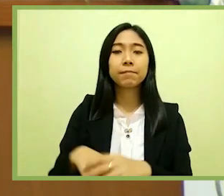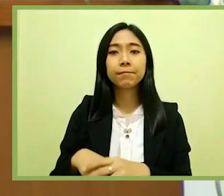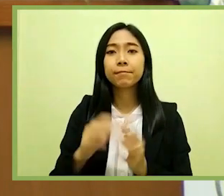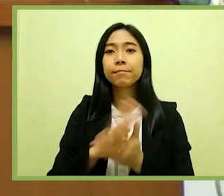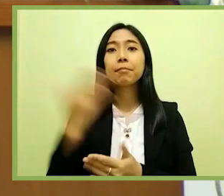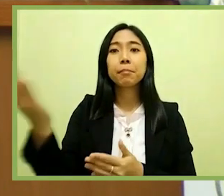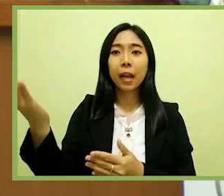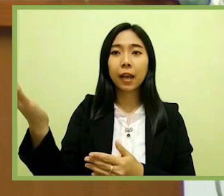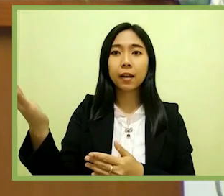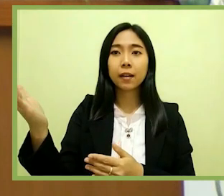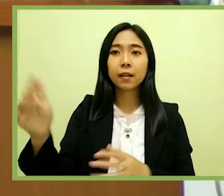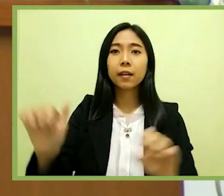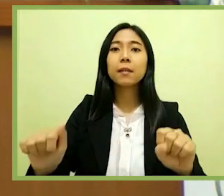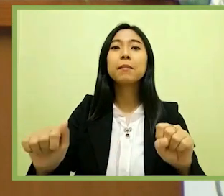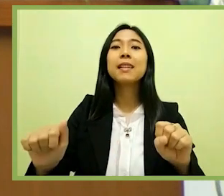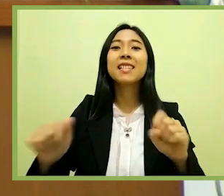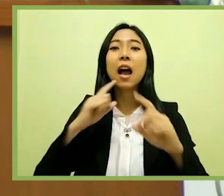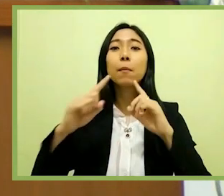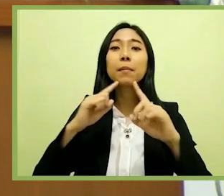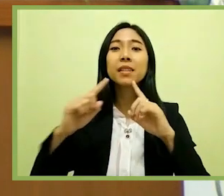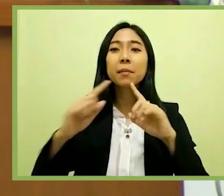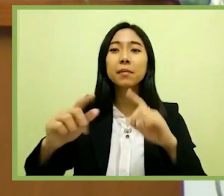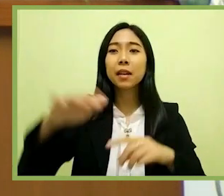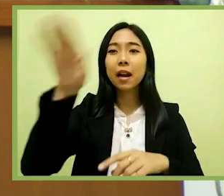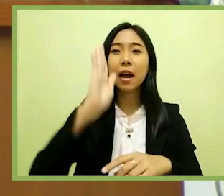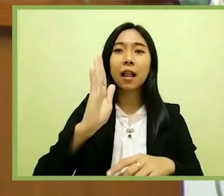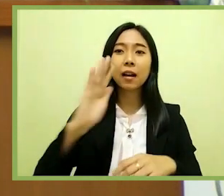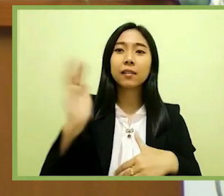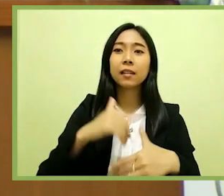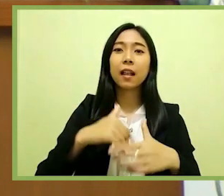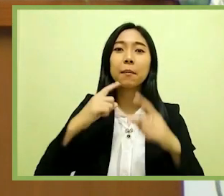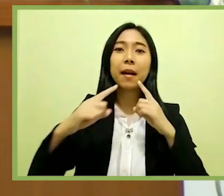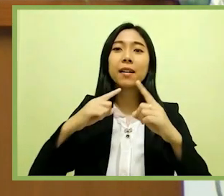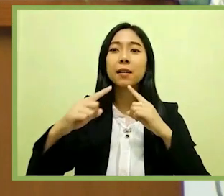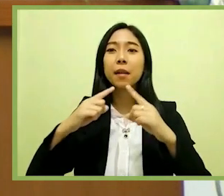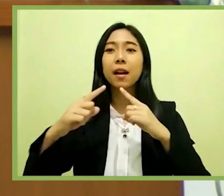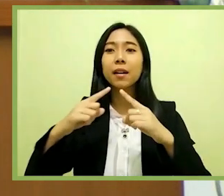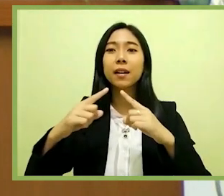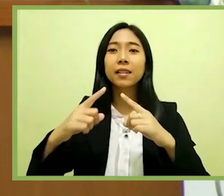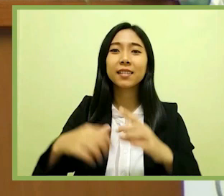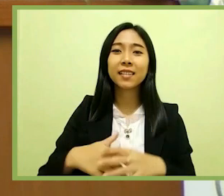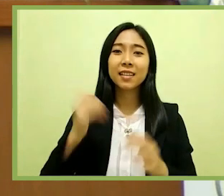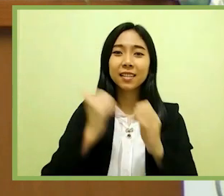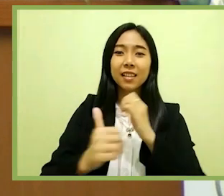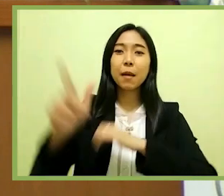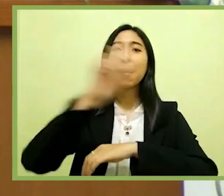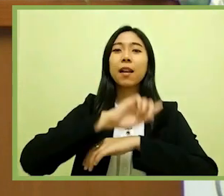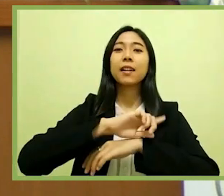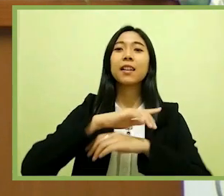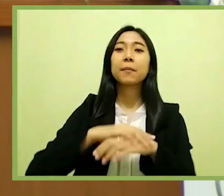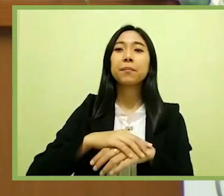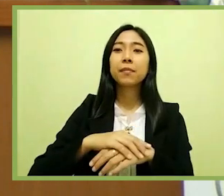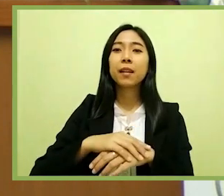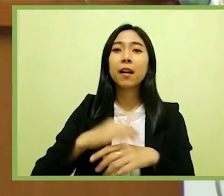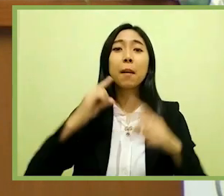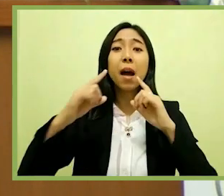memungkinkan mereka justru berbicara tentang Allah dalam bahasa sehari-hari.